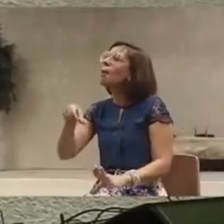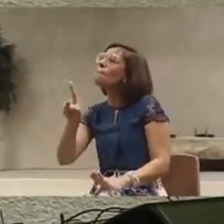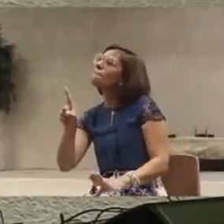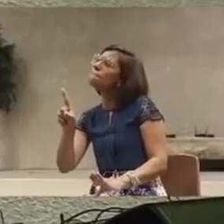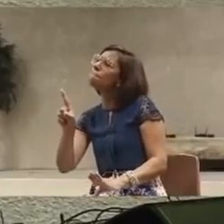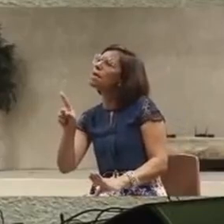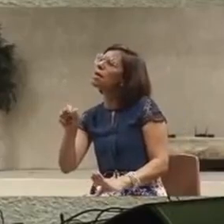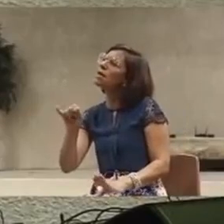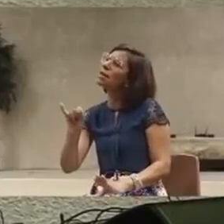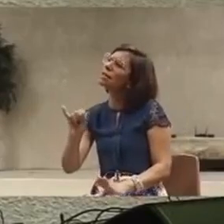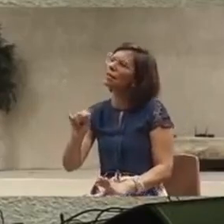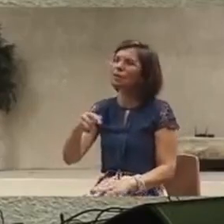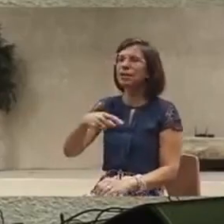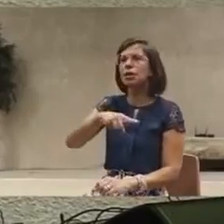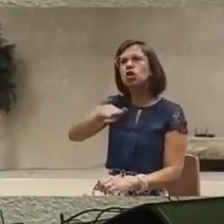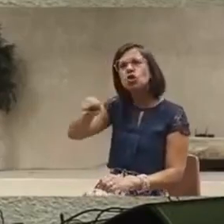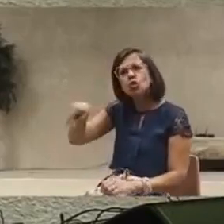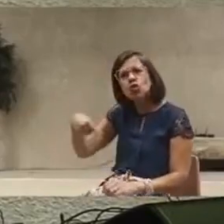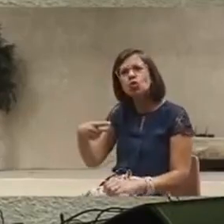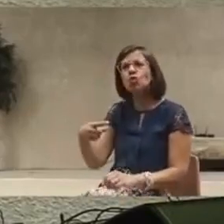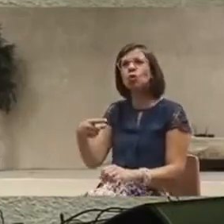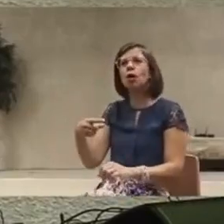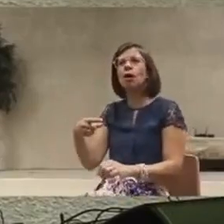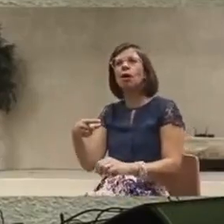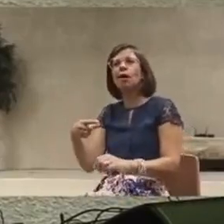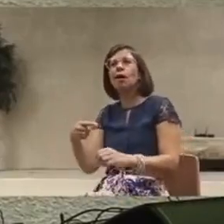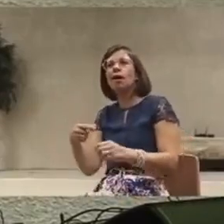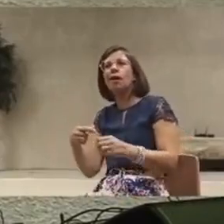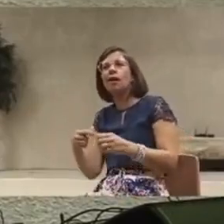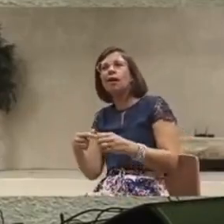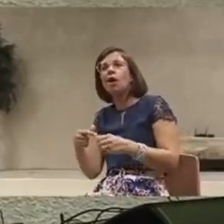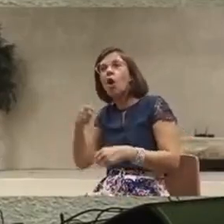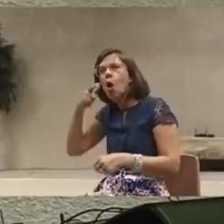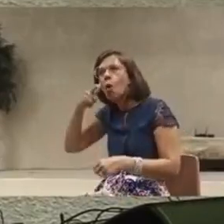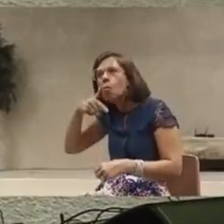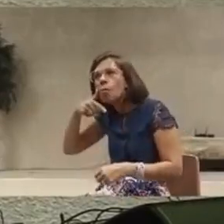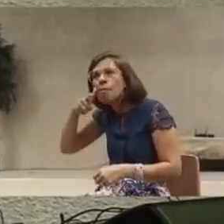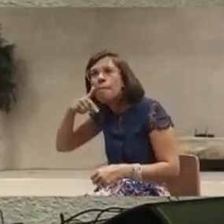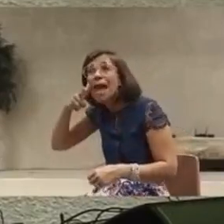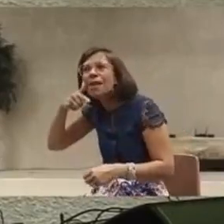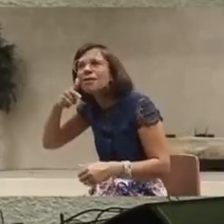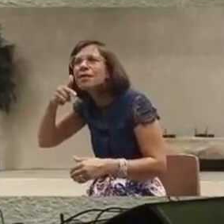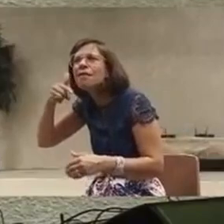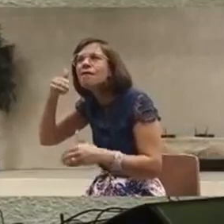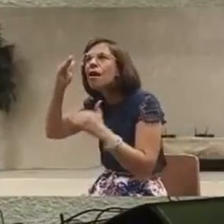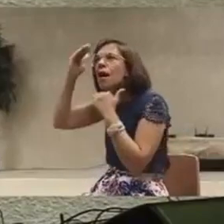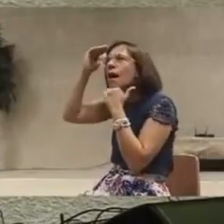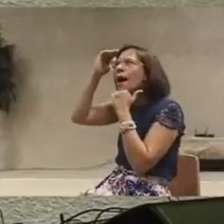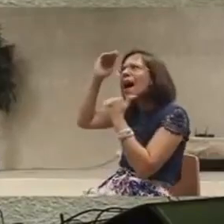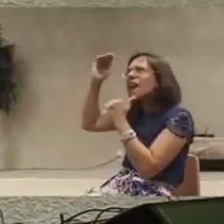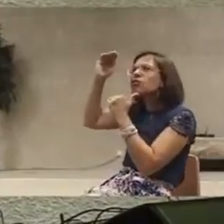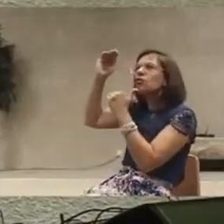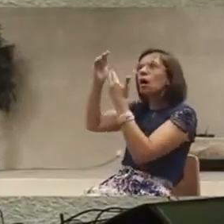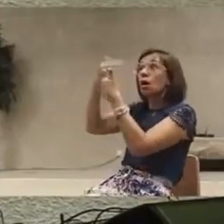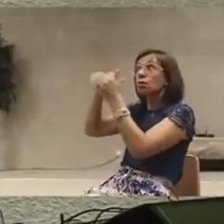Il nous faut persévérer. Hébreux 4, 34, n'abandonnez pas votre assurance, qui comporte